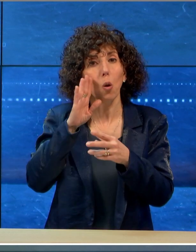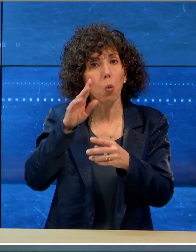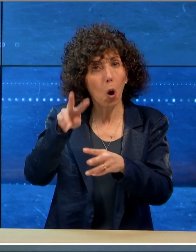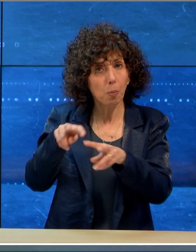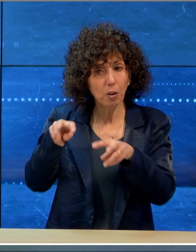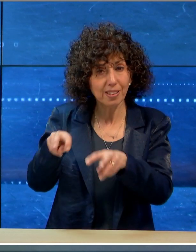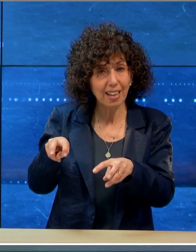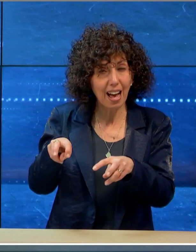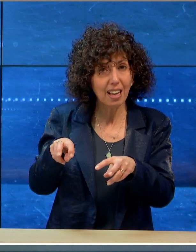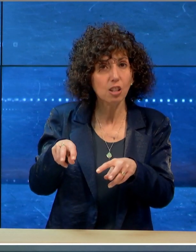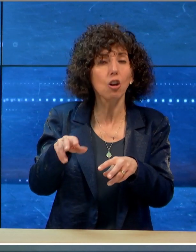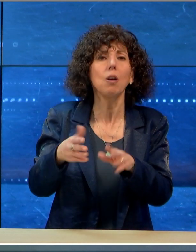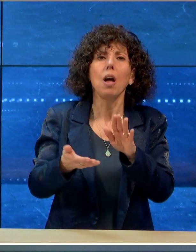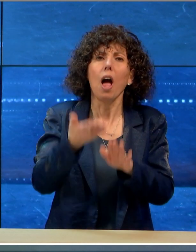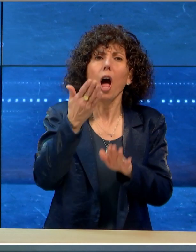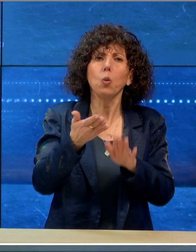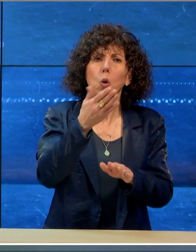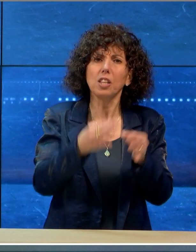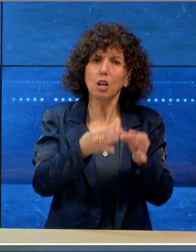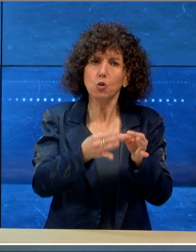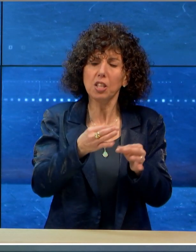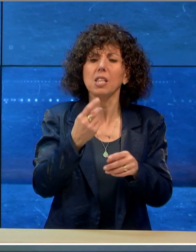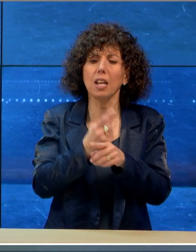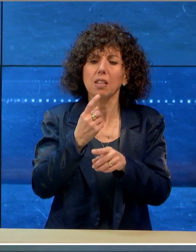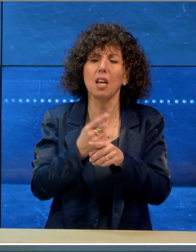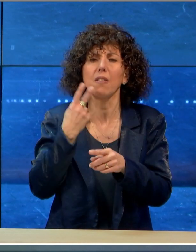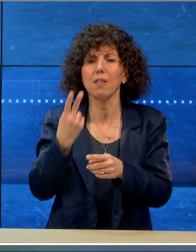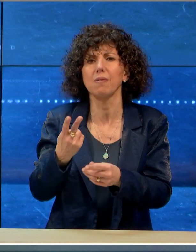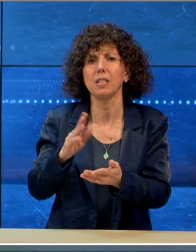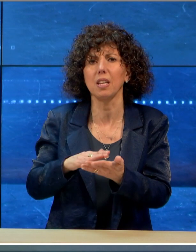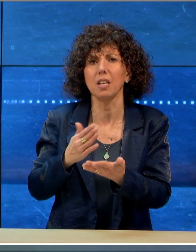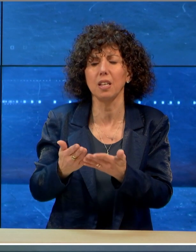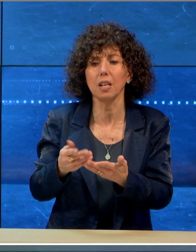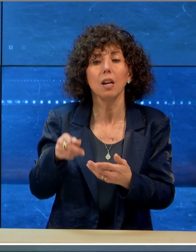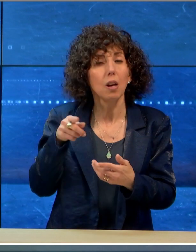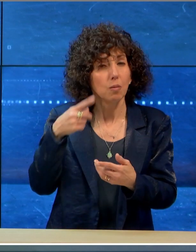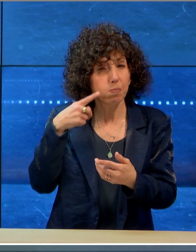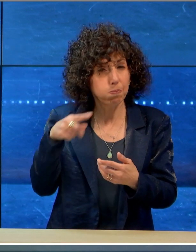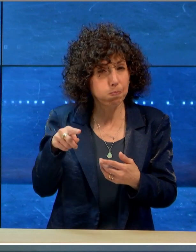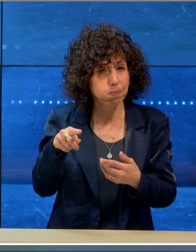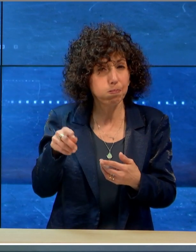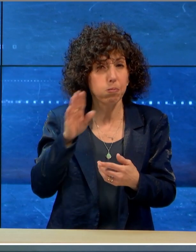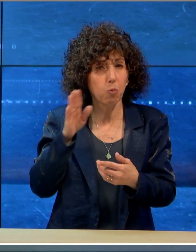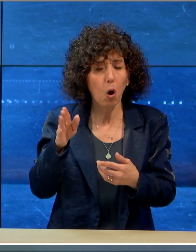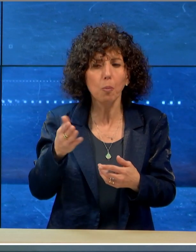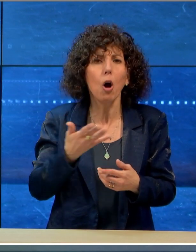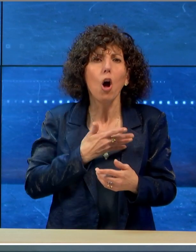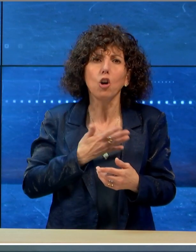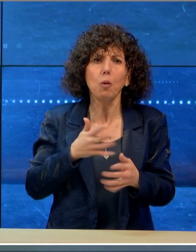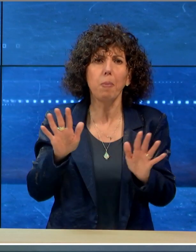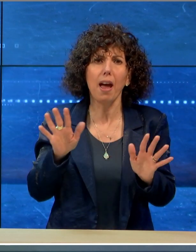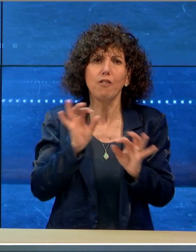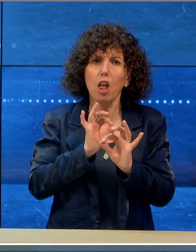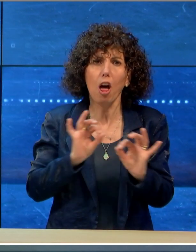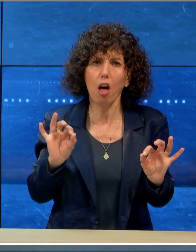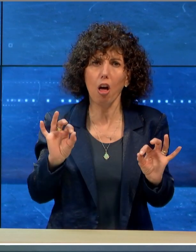è al saglio dell'autorità giudiziaria e che lo stesso non può considerarsi colpevole